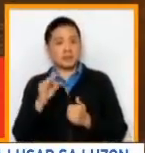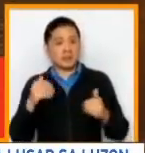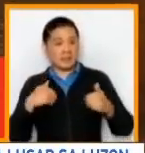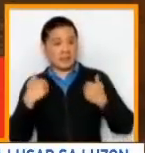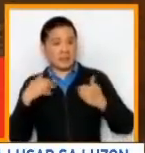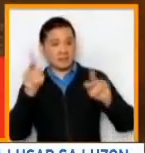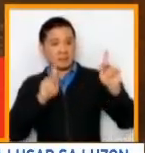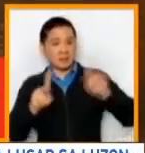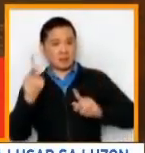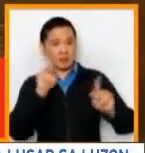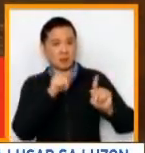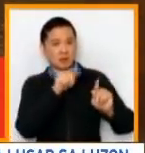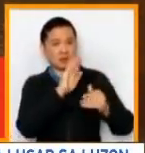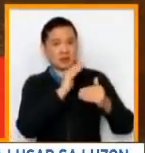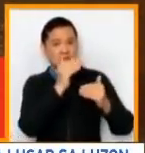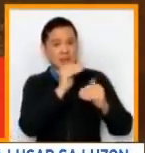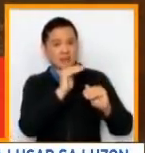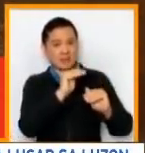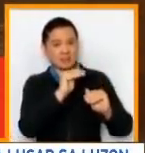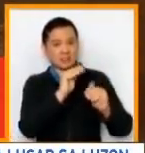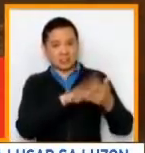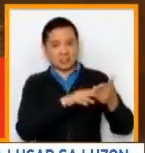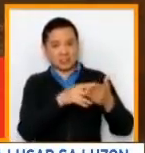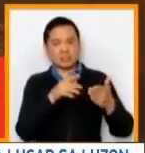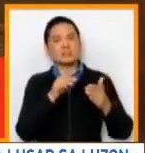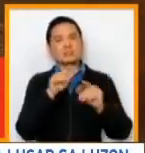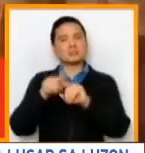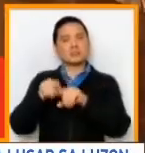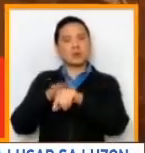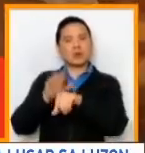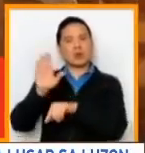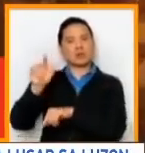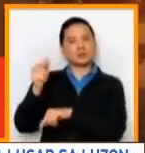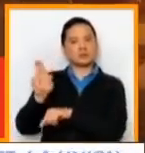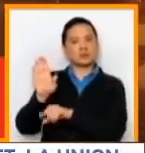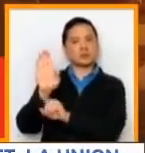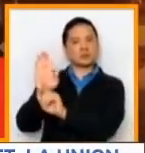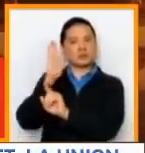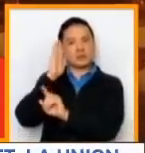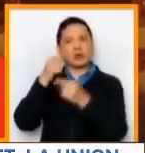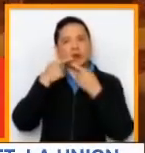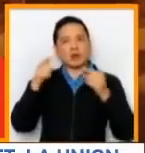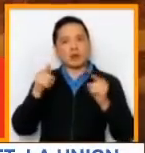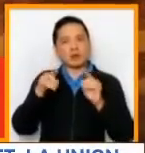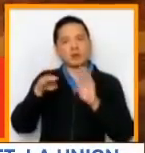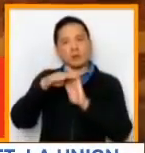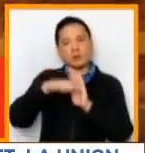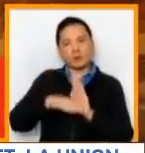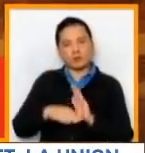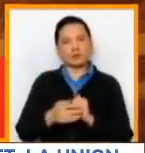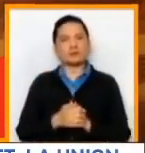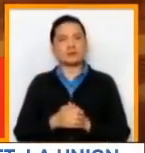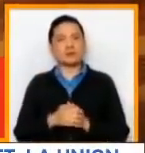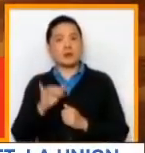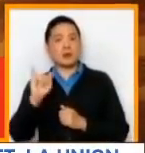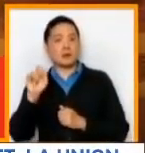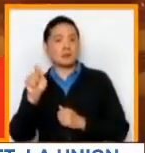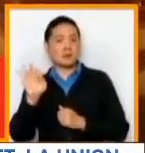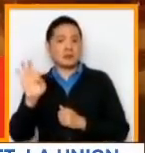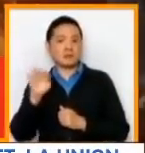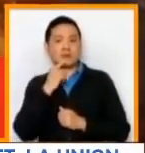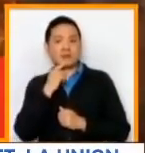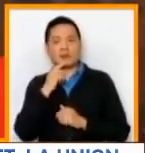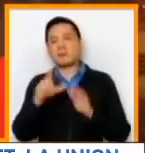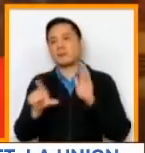nakadepende na sa LGU kung magpapatupad sila ng ordinansa. Base sa guidelines ng IATF, bawal pa rin naman talagang lumabas ang mga